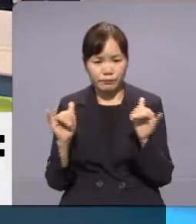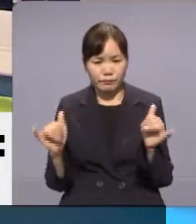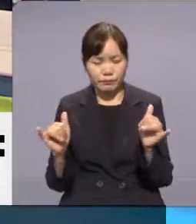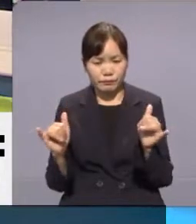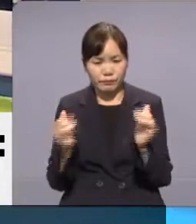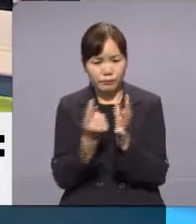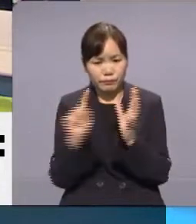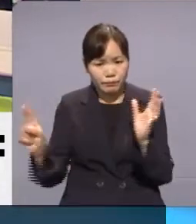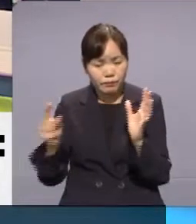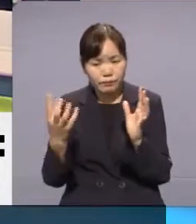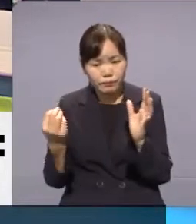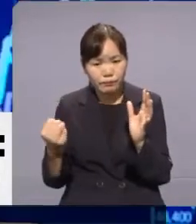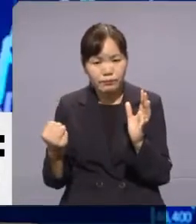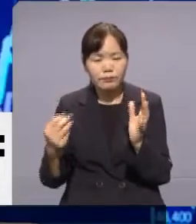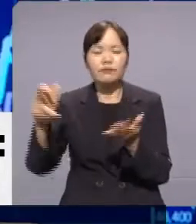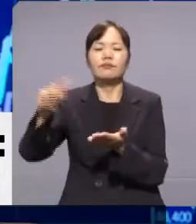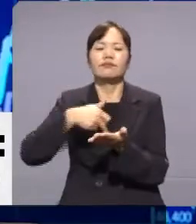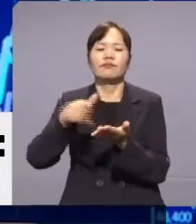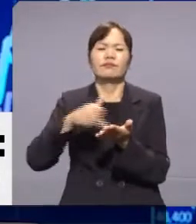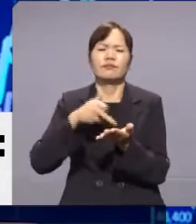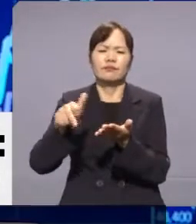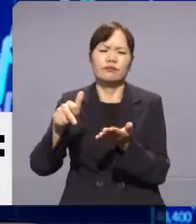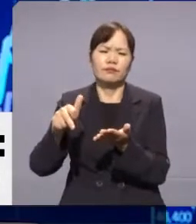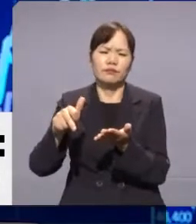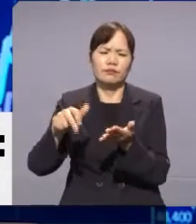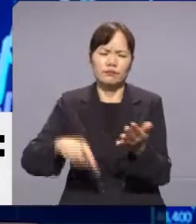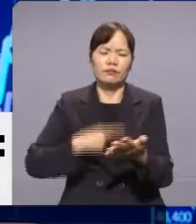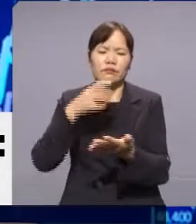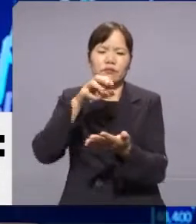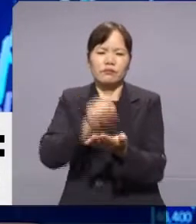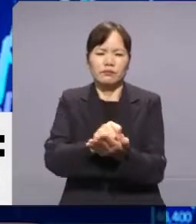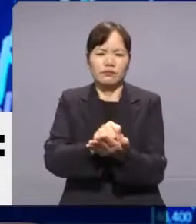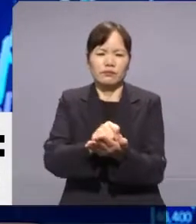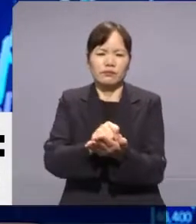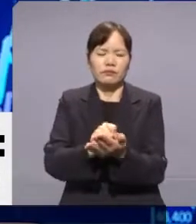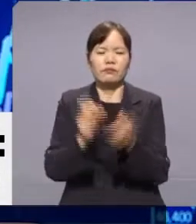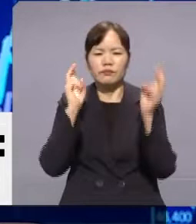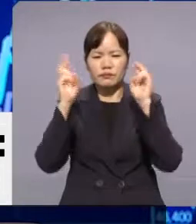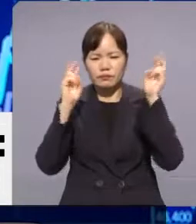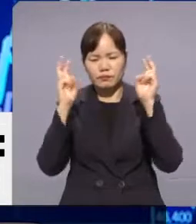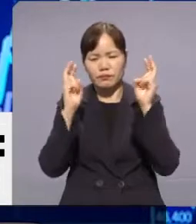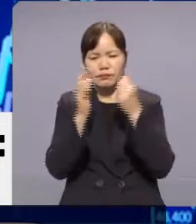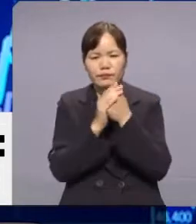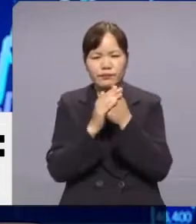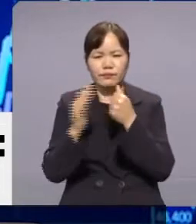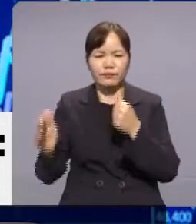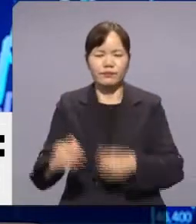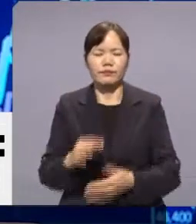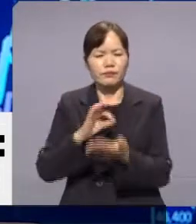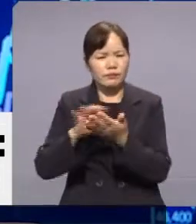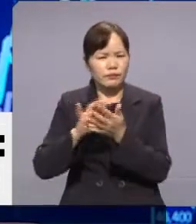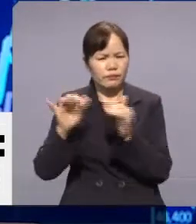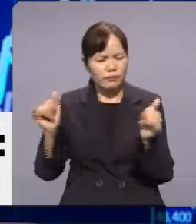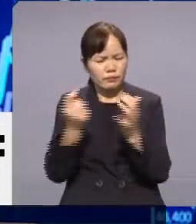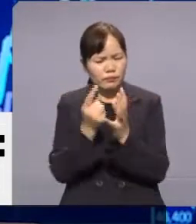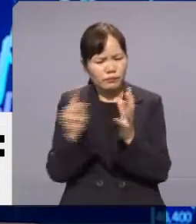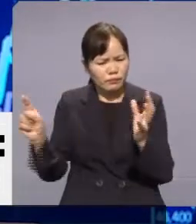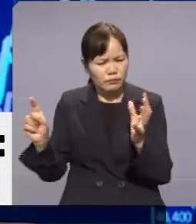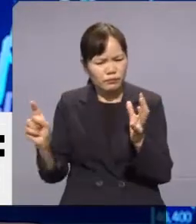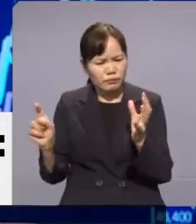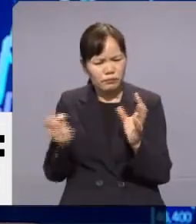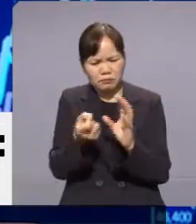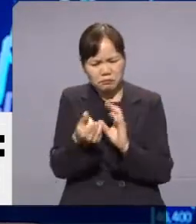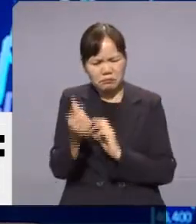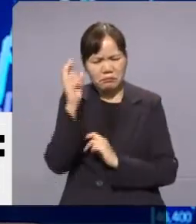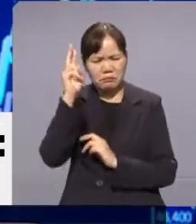이탈하느냐가 문제인데 네. 카카오 같은 경우에는 워낙 독점 어떻게 보면 독과점 기업이기 때문에 네. 사용자의 이탈 가능성은 그렇게 크지가